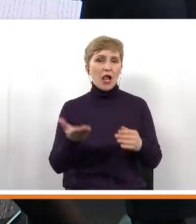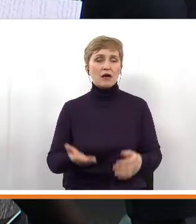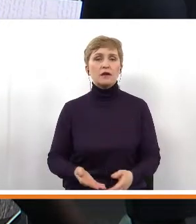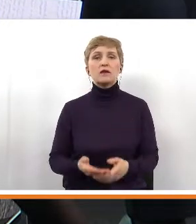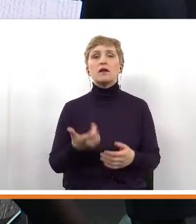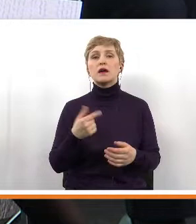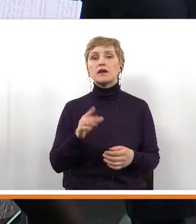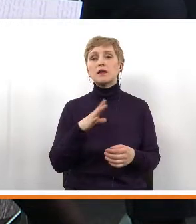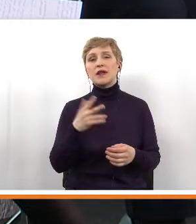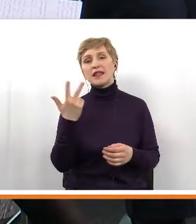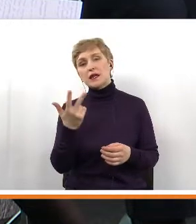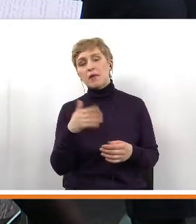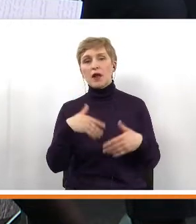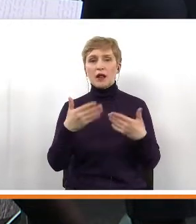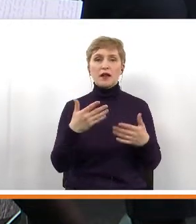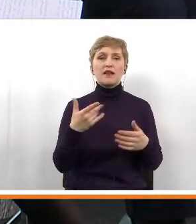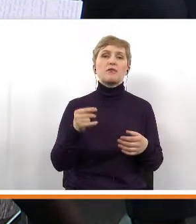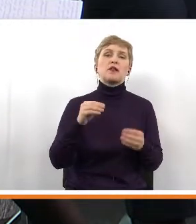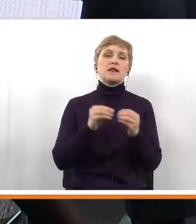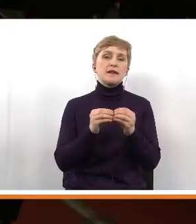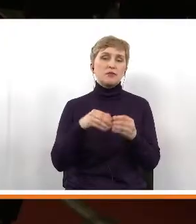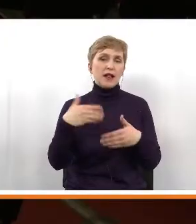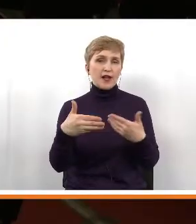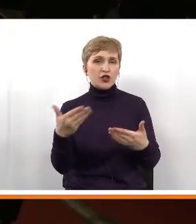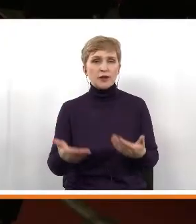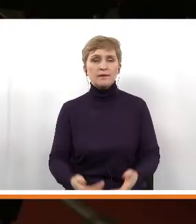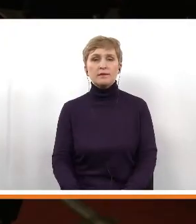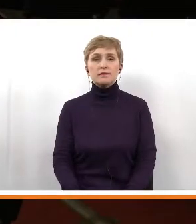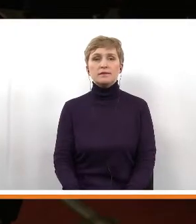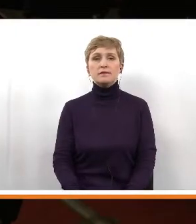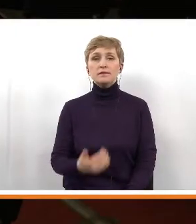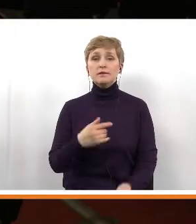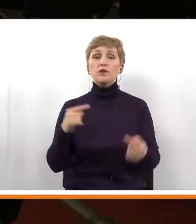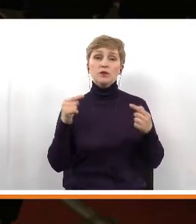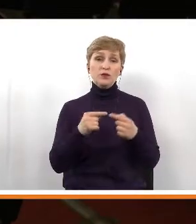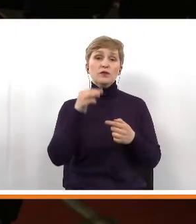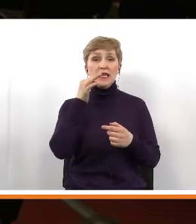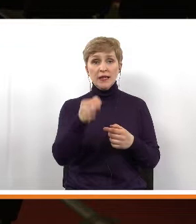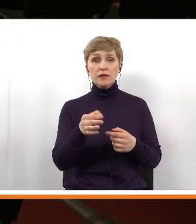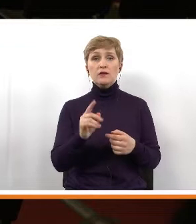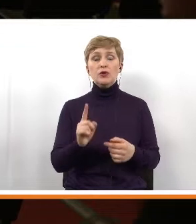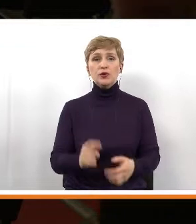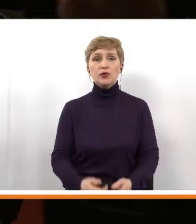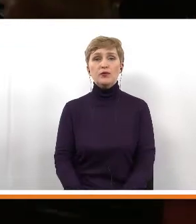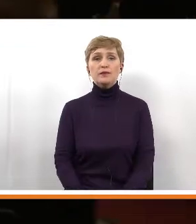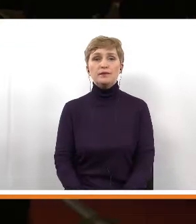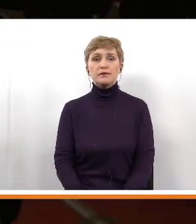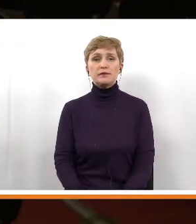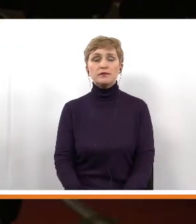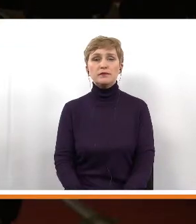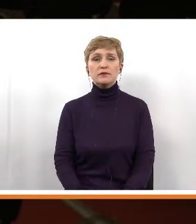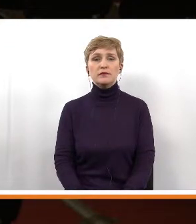где-то было 3 предложения, где-то было 10 предложений. Но хочу абсолютно точно сказать, что